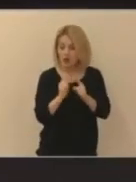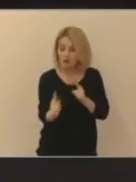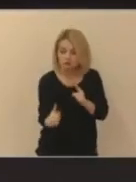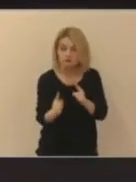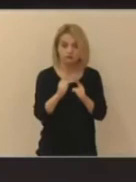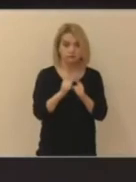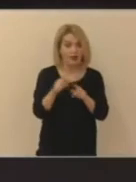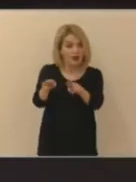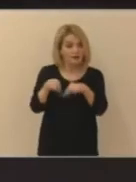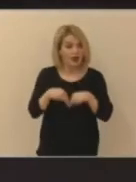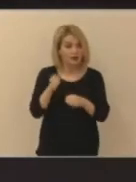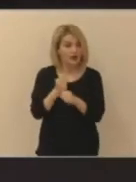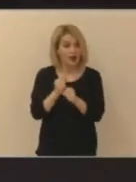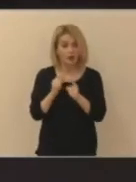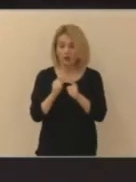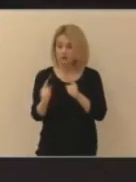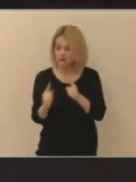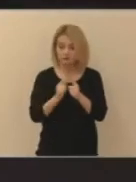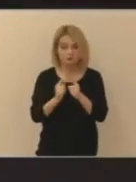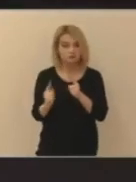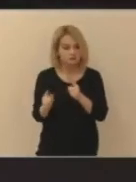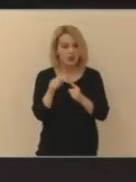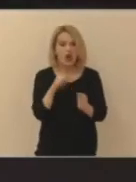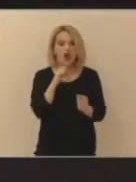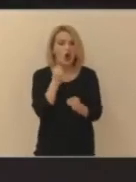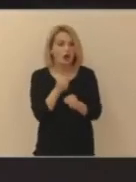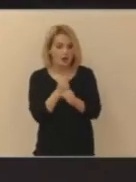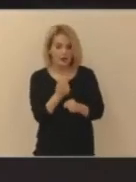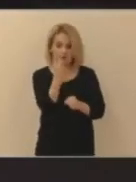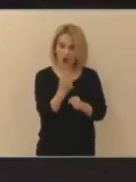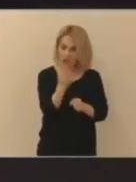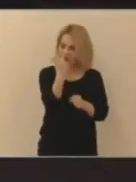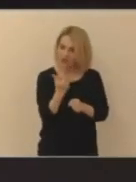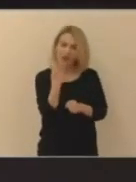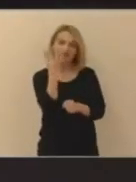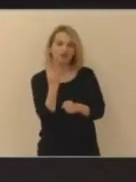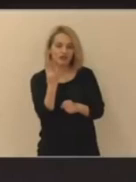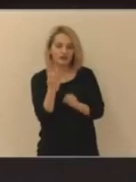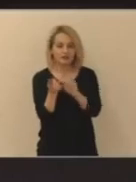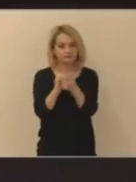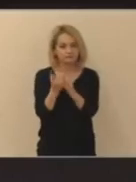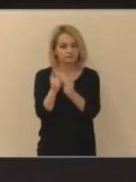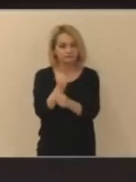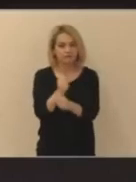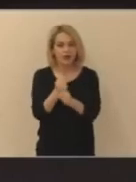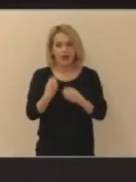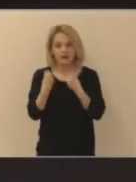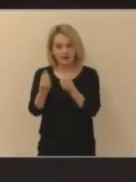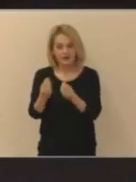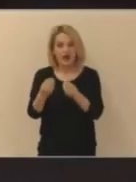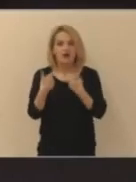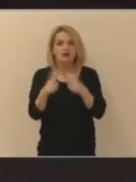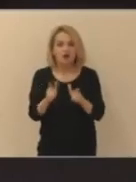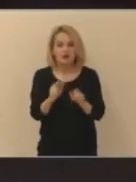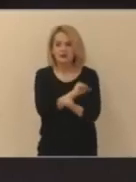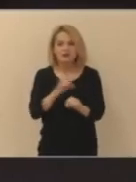се враќат од работа. Значи, тие што работат на втора, трета и четврта смена, дозволите, ќе им важат само за да